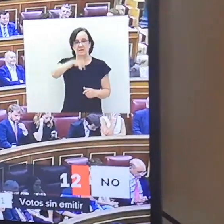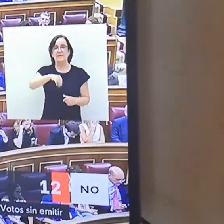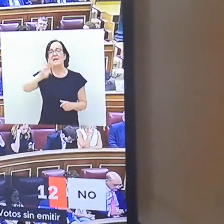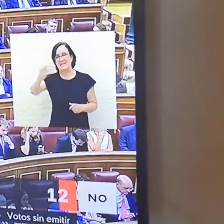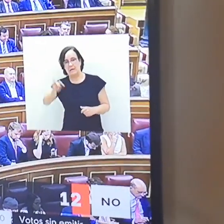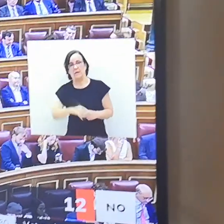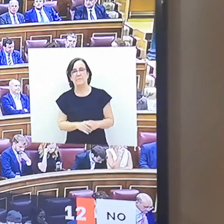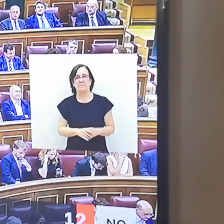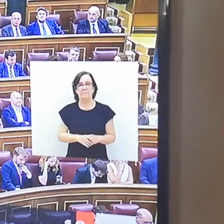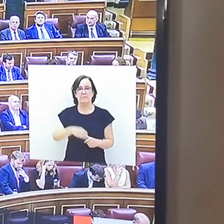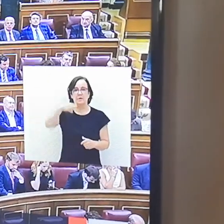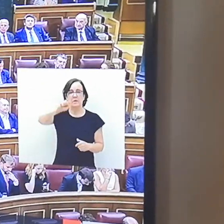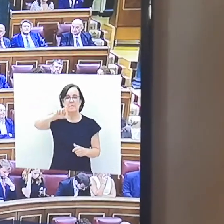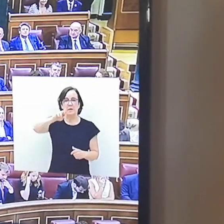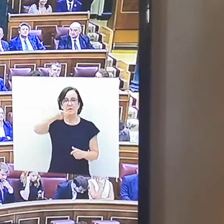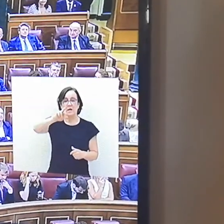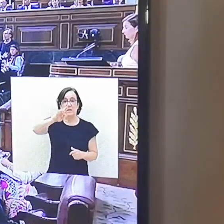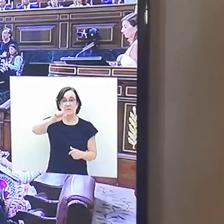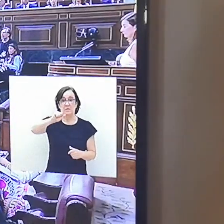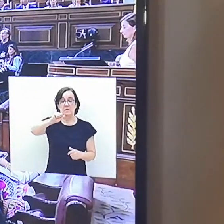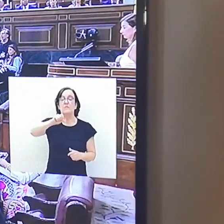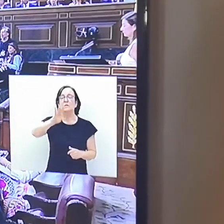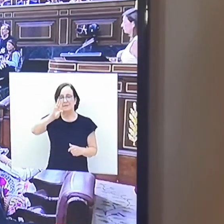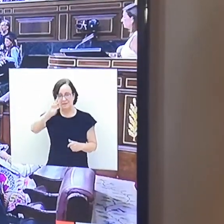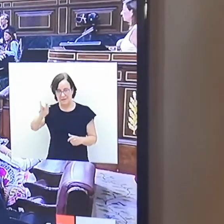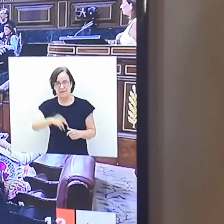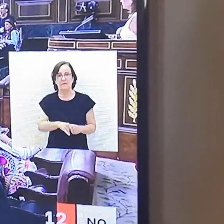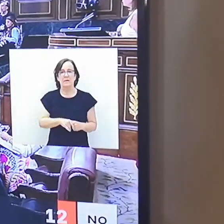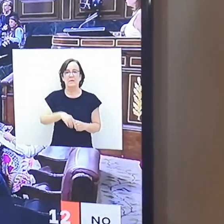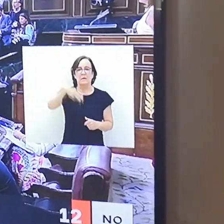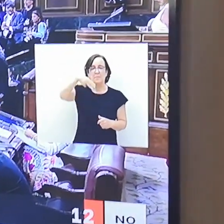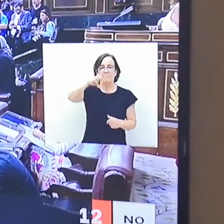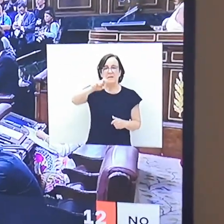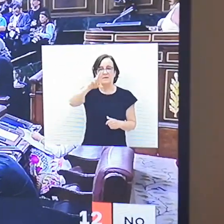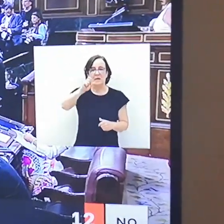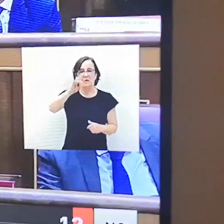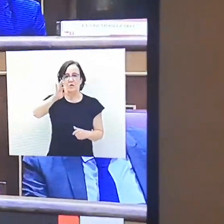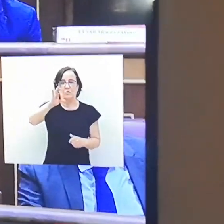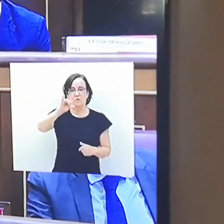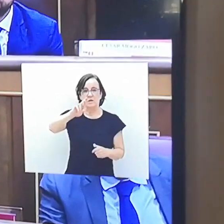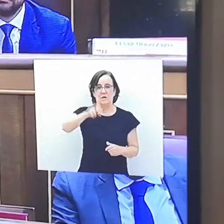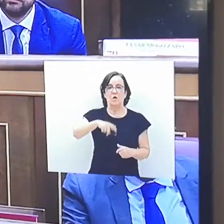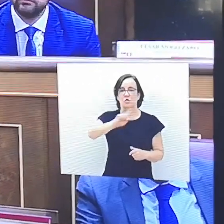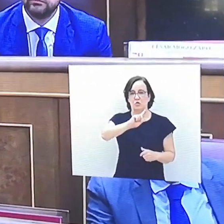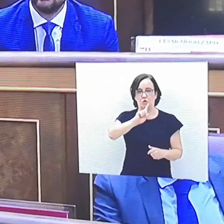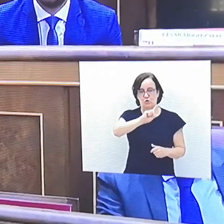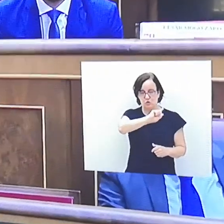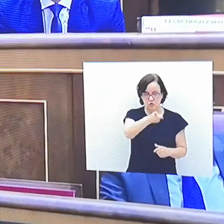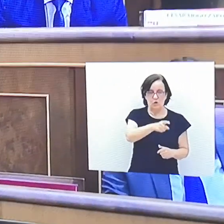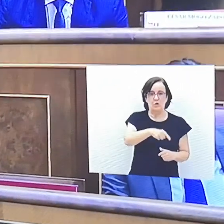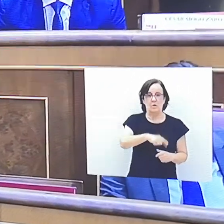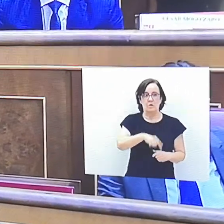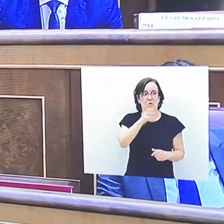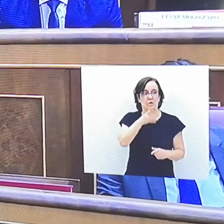по имени, и каждый из них встает и устно, голосом называет свой ответ. Да, нет или воздержался.